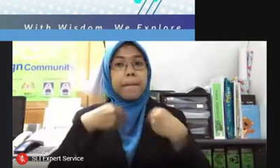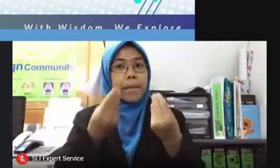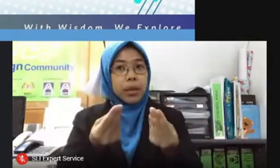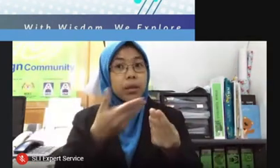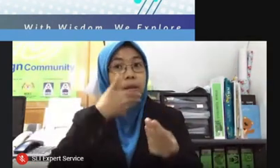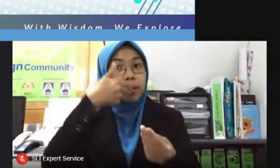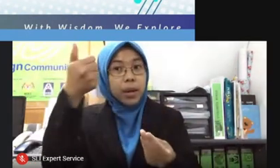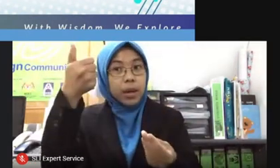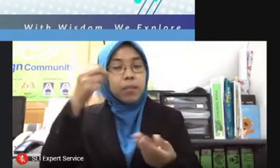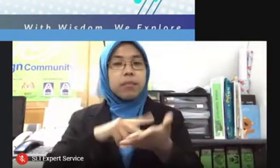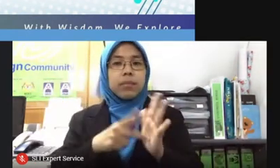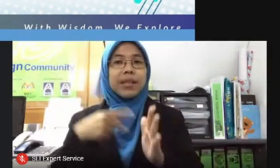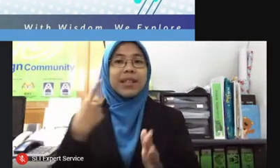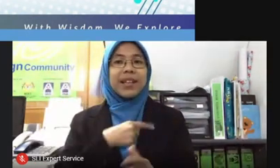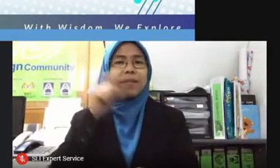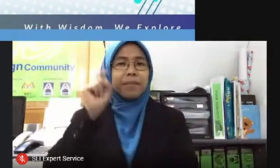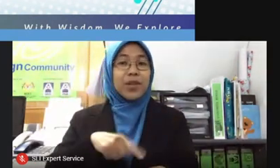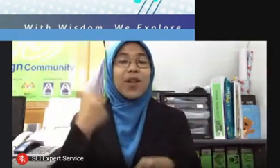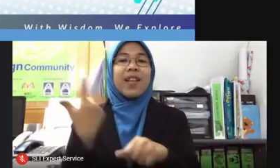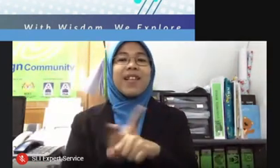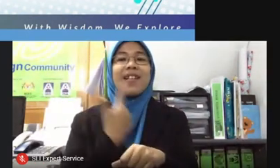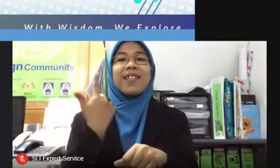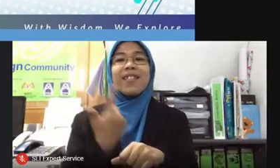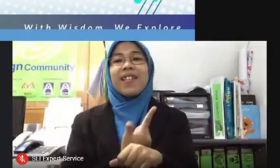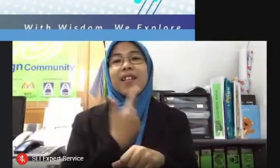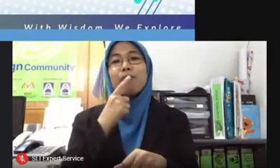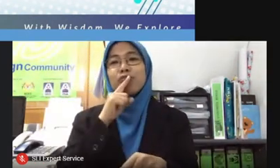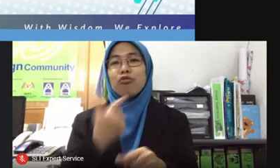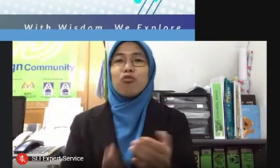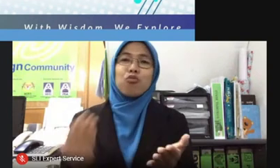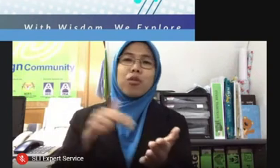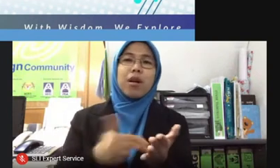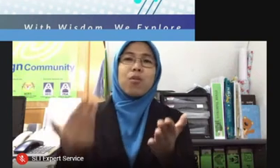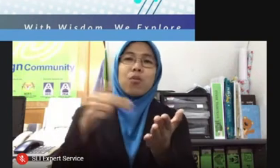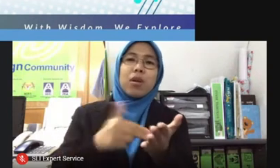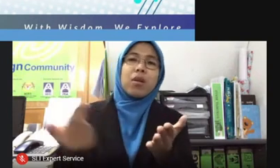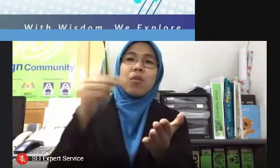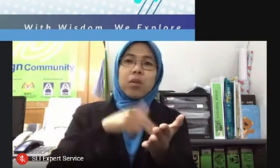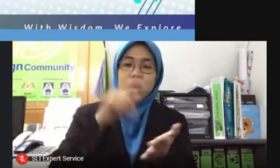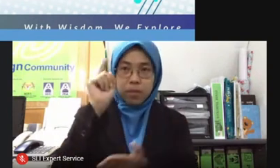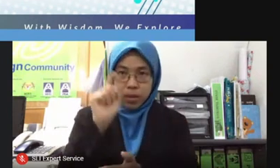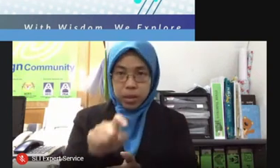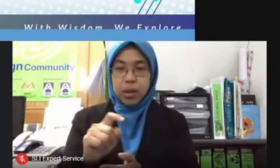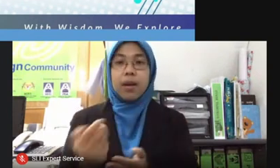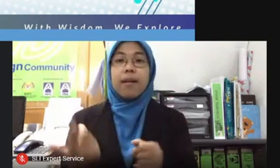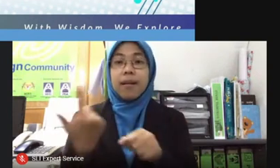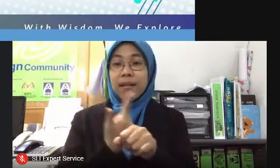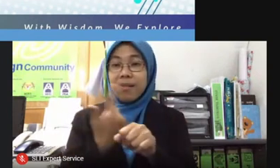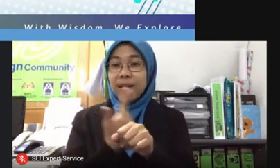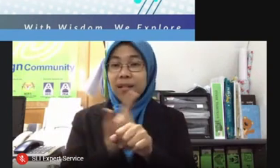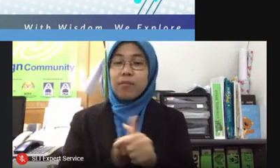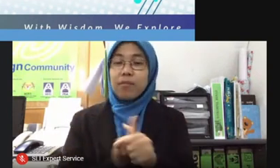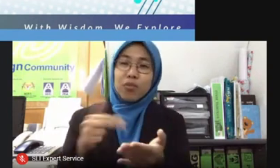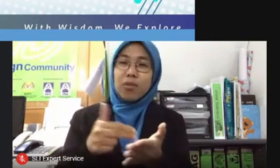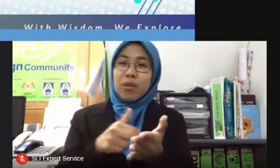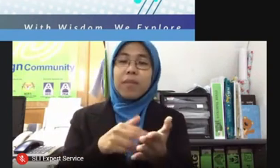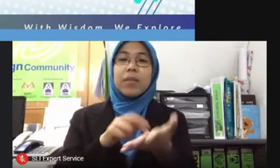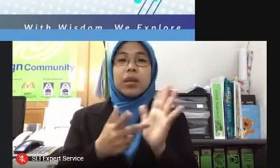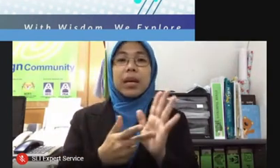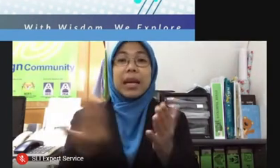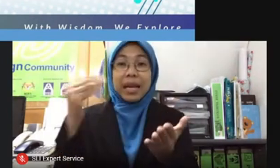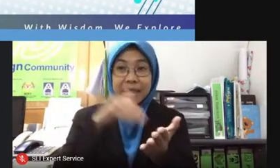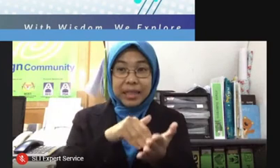terbaik, kita memerlukan latihan yang berkali-kali. Latihan berkali-kali, okay? Sekali